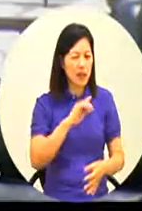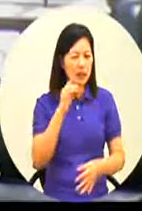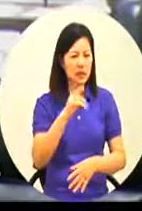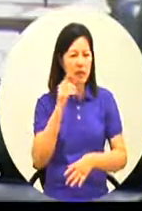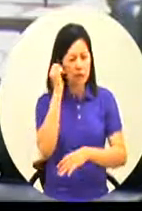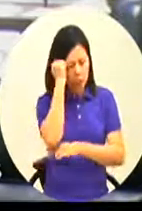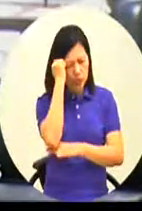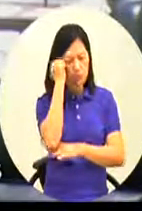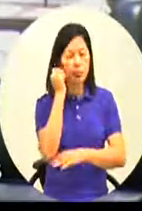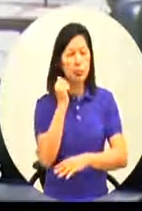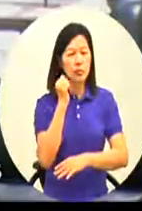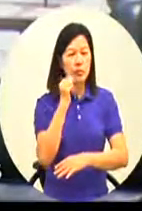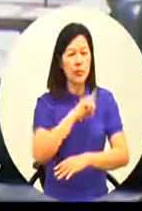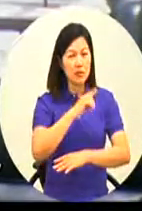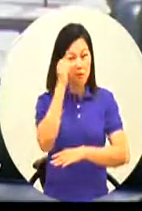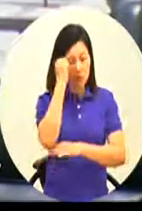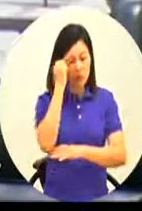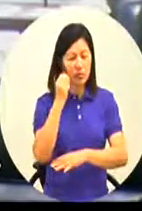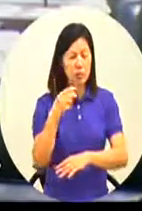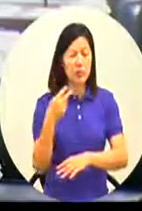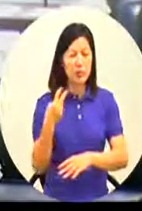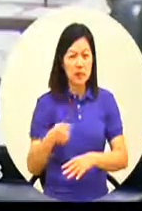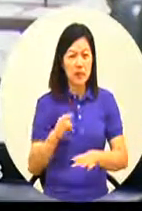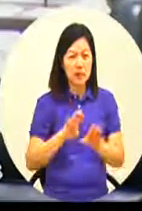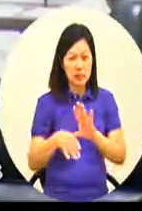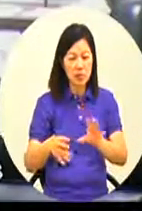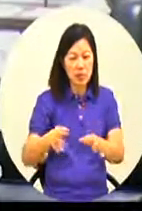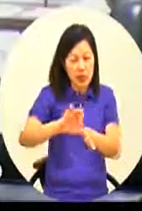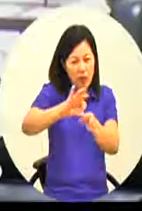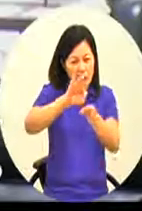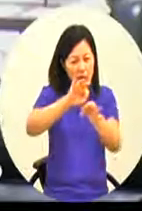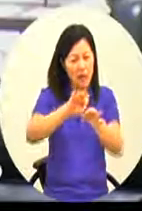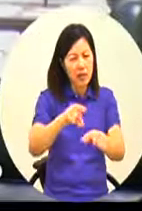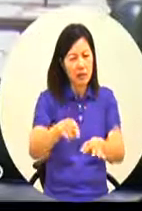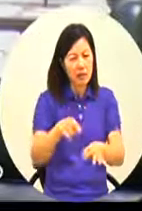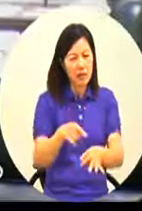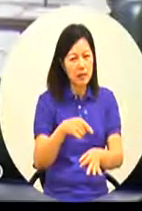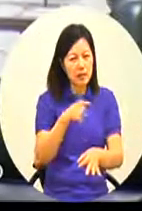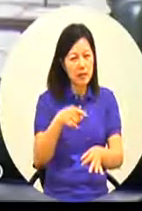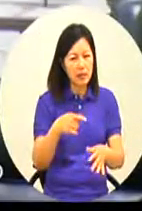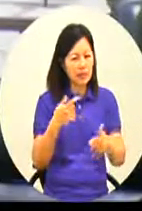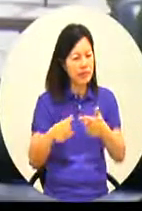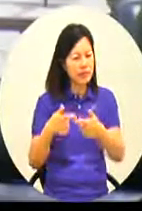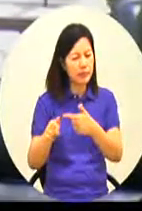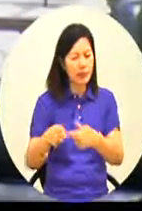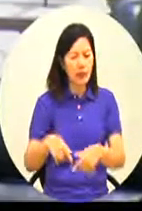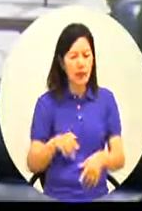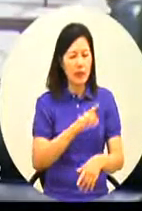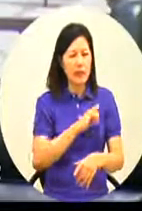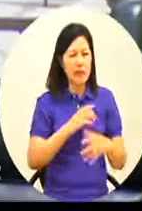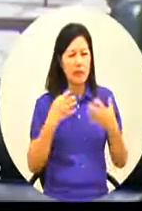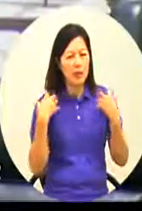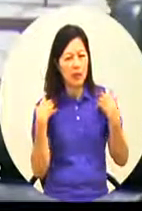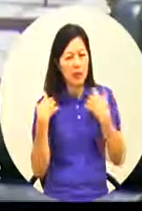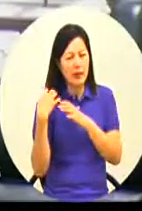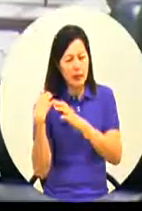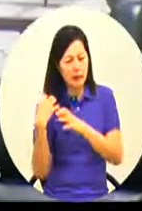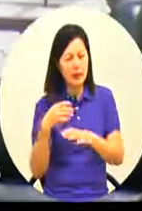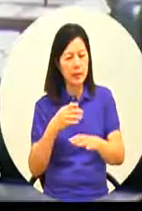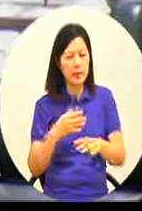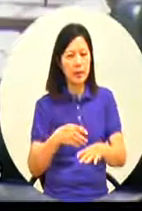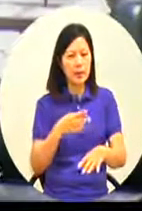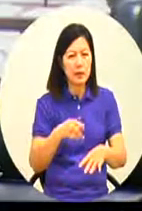住在家，然后我税还不断的增加，对很多人来讲是没有办法负担的，有一些比较特殊